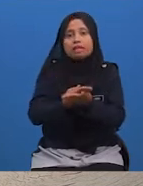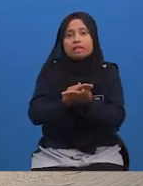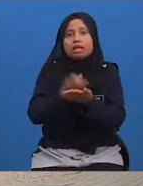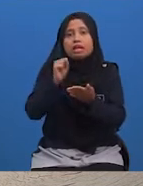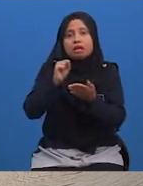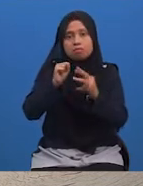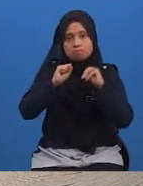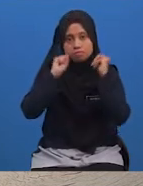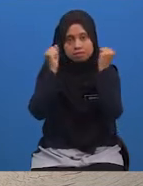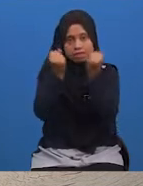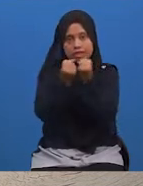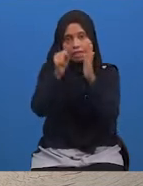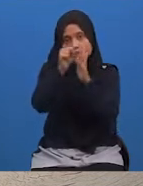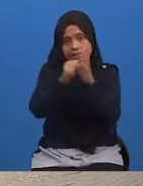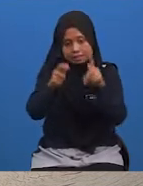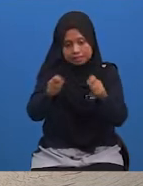baik masyarakat setempat.